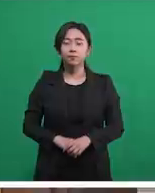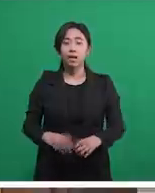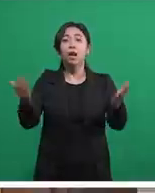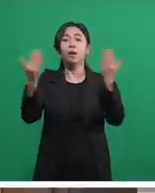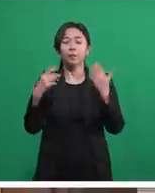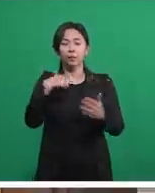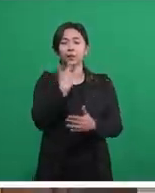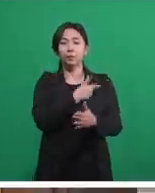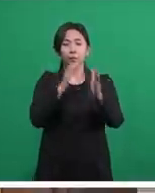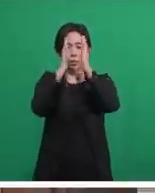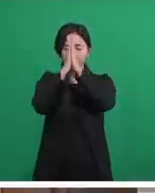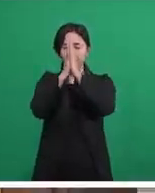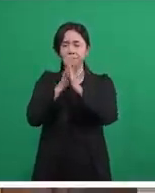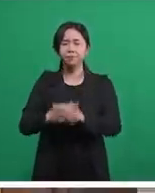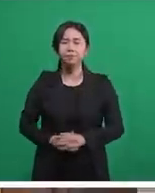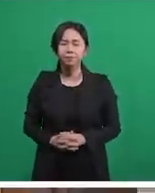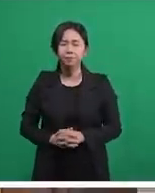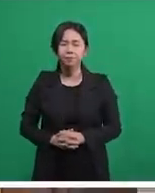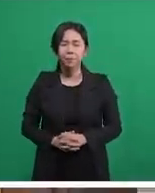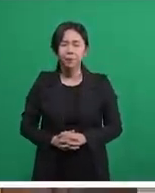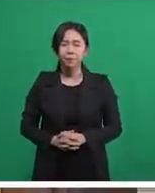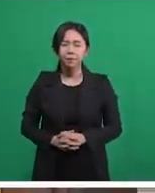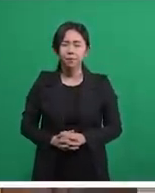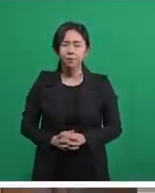Mari kita berdoa syafaat.